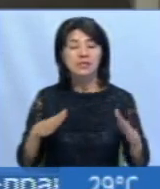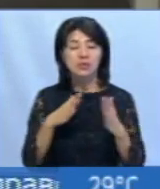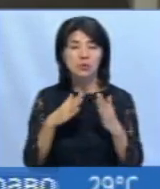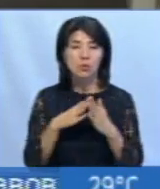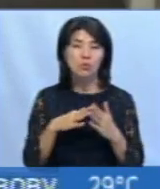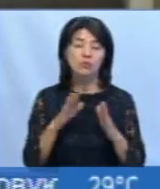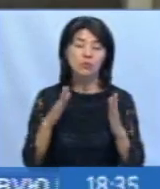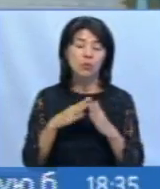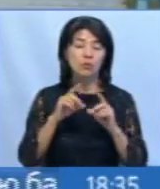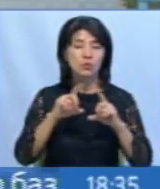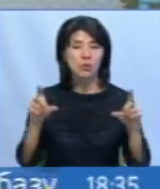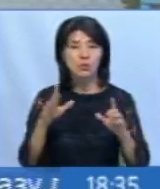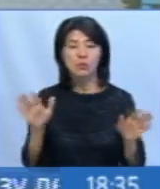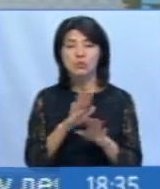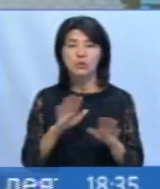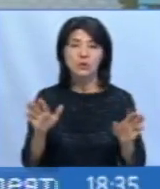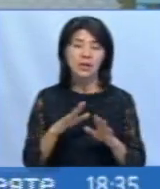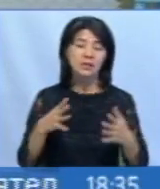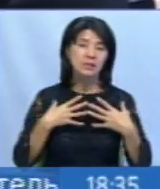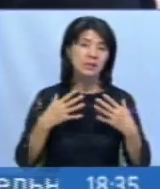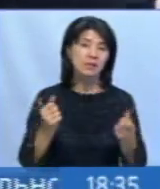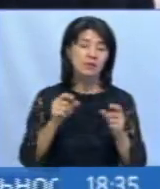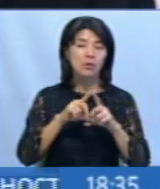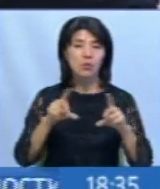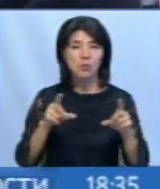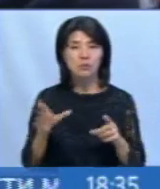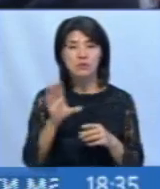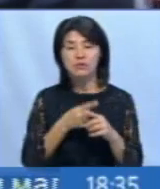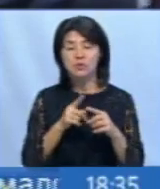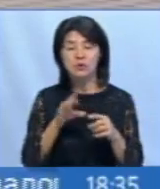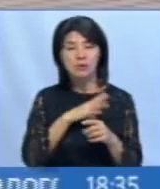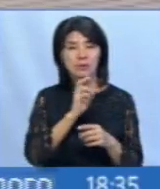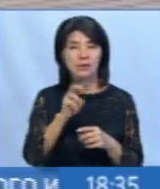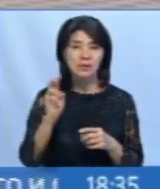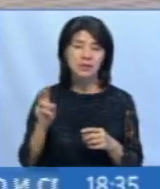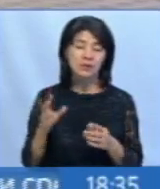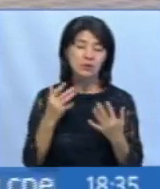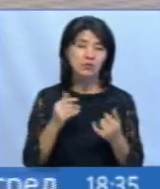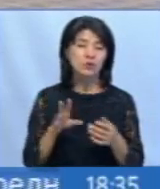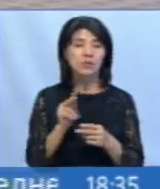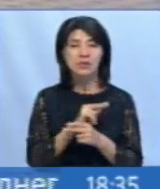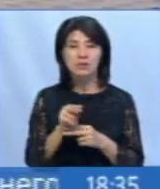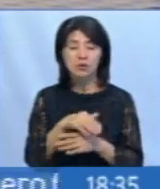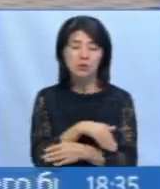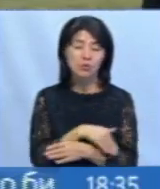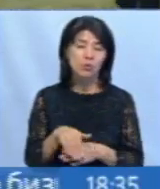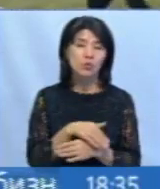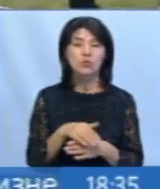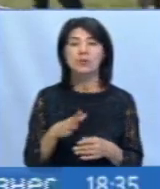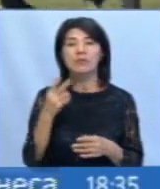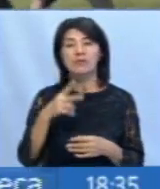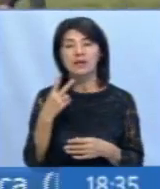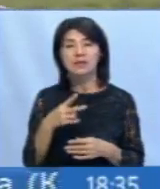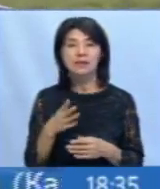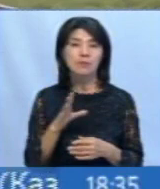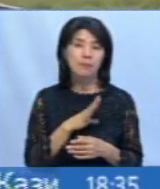школу и физкультурно-оздоровительный комплекс. Аким района Ернур Айткенов рассказал, что в райцентре в этом году отремонтировали 20 улиц. Осталось благоустроить не более 3 километров